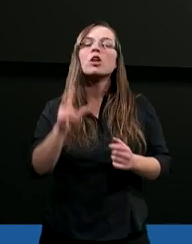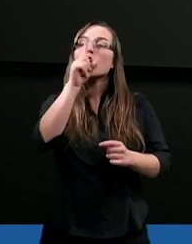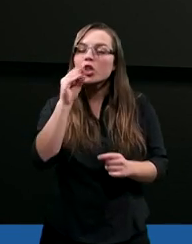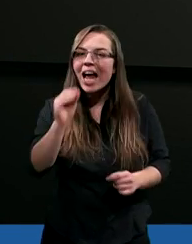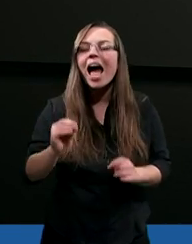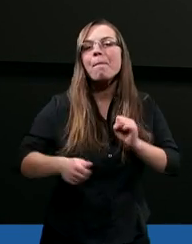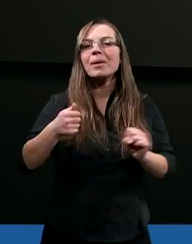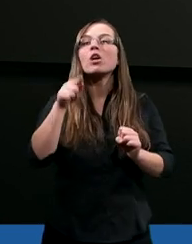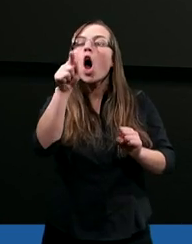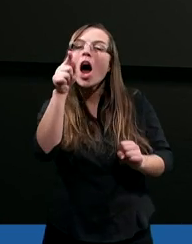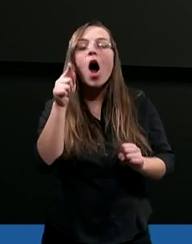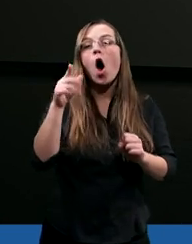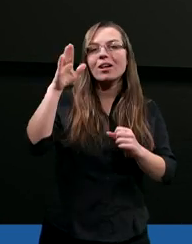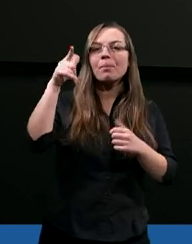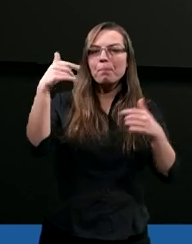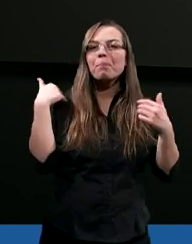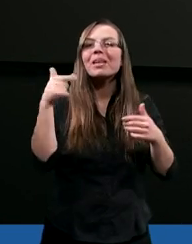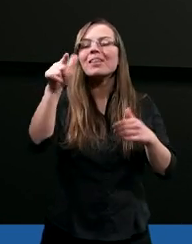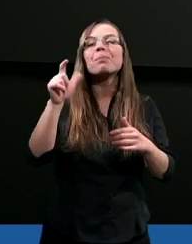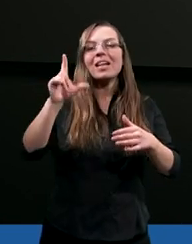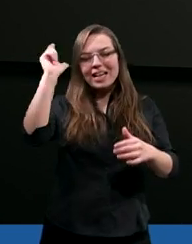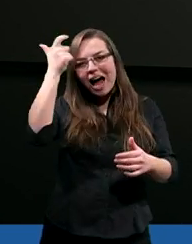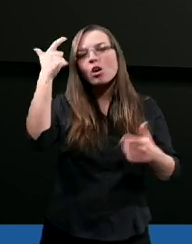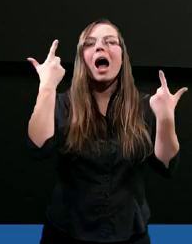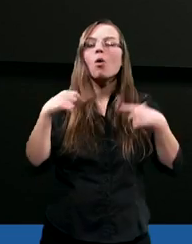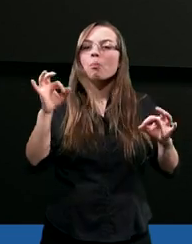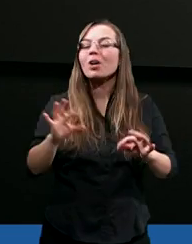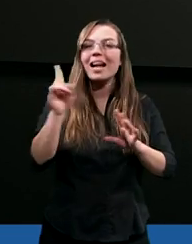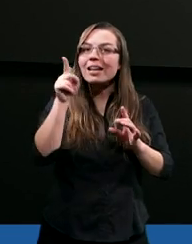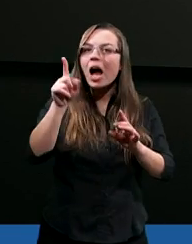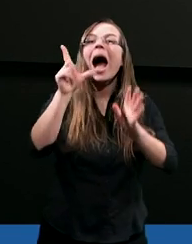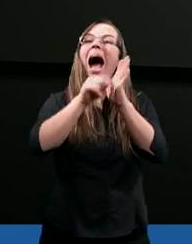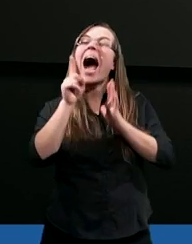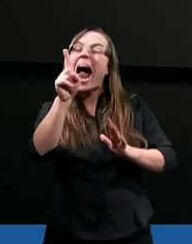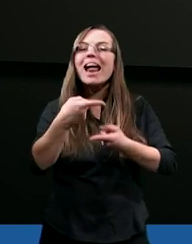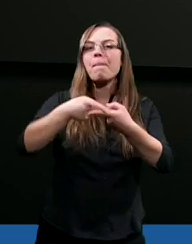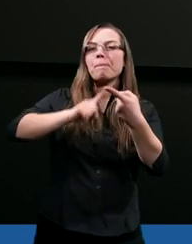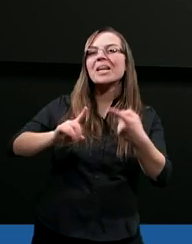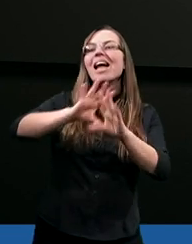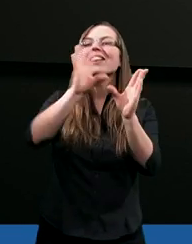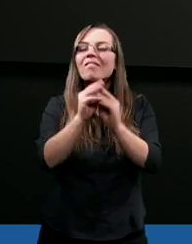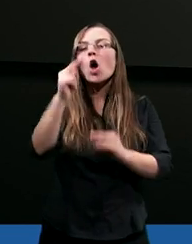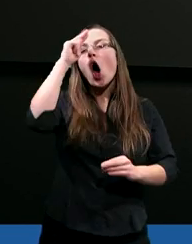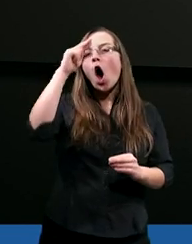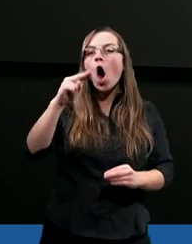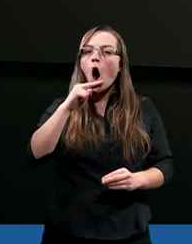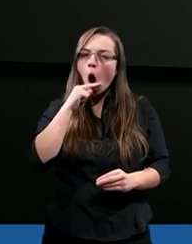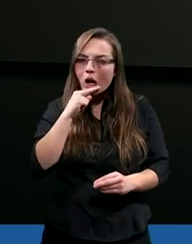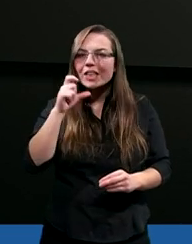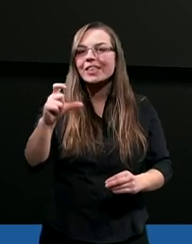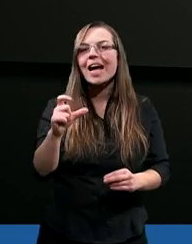by nie On był w tą centralną postacią, ale przede wszystkim Ojciec